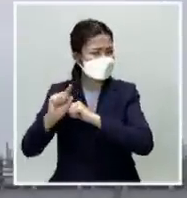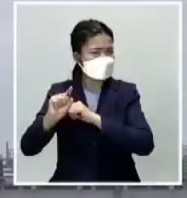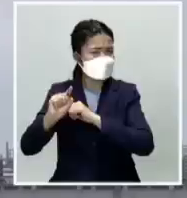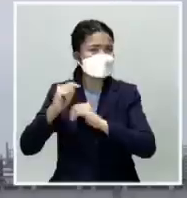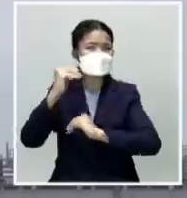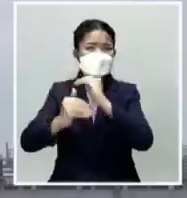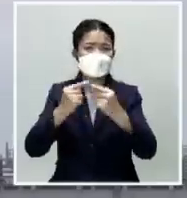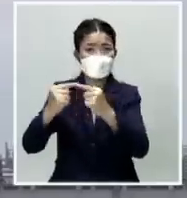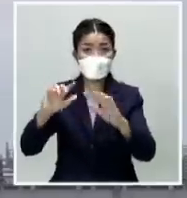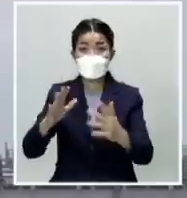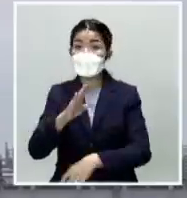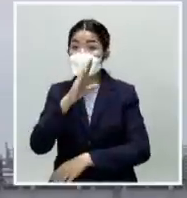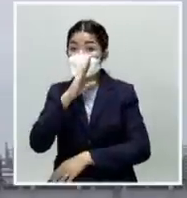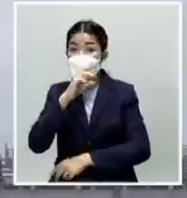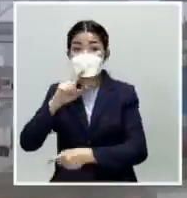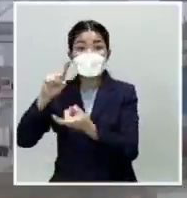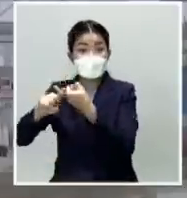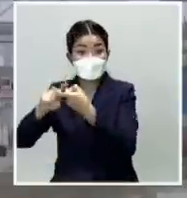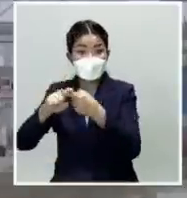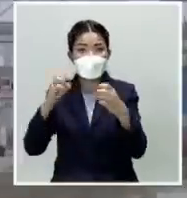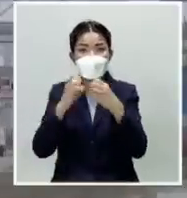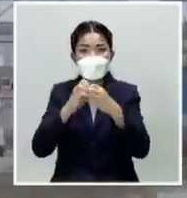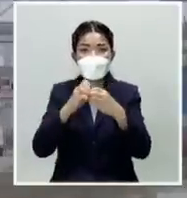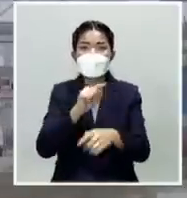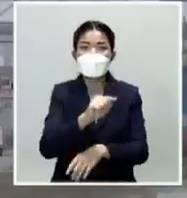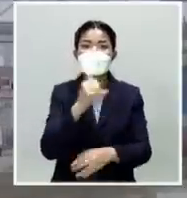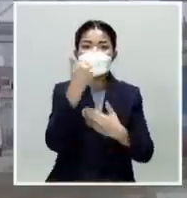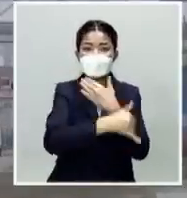ไปข้างหน้าหากว่ารัสเซียบุก